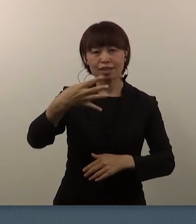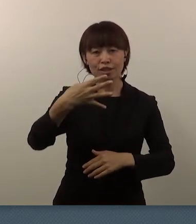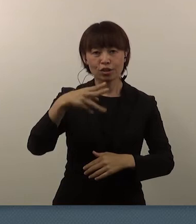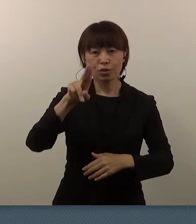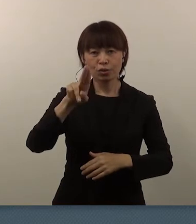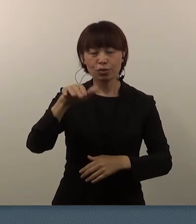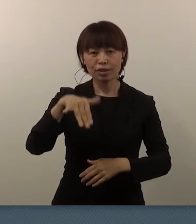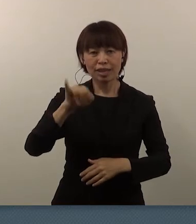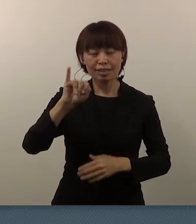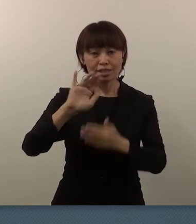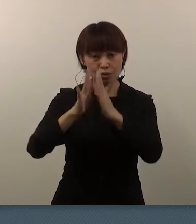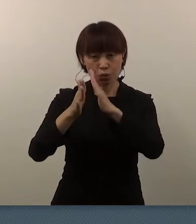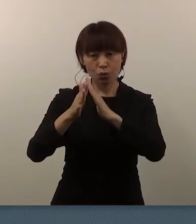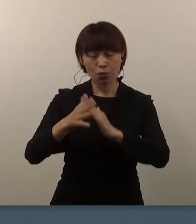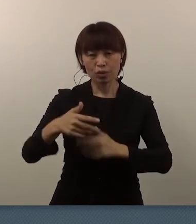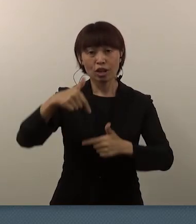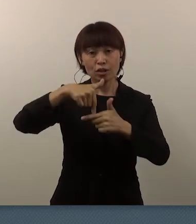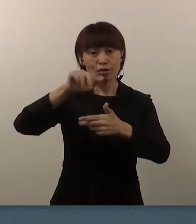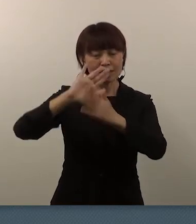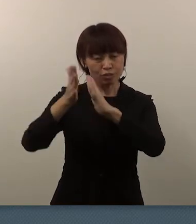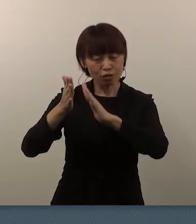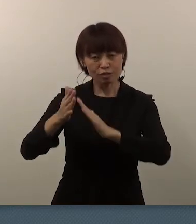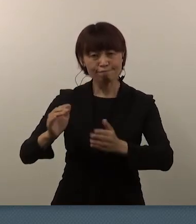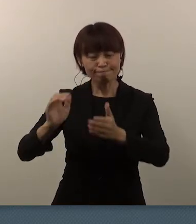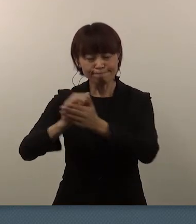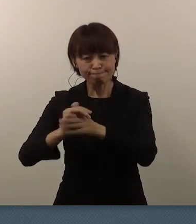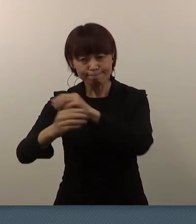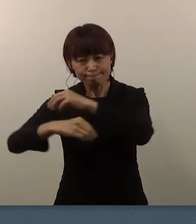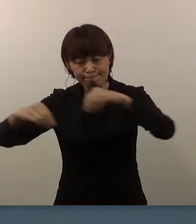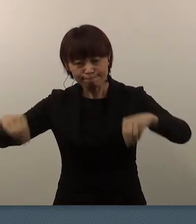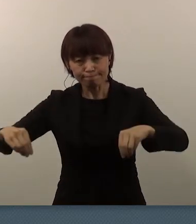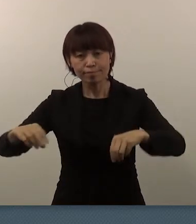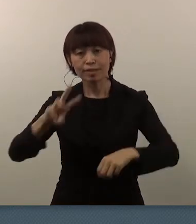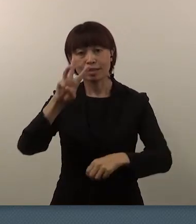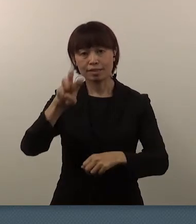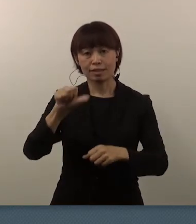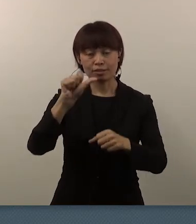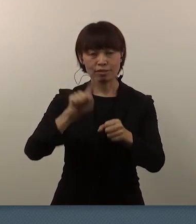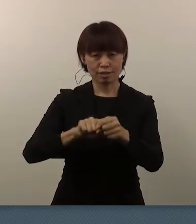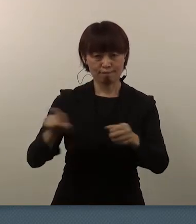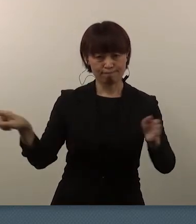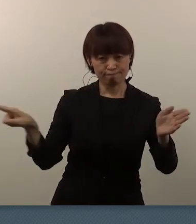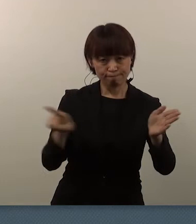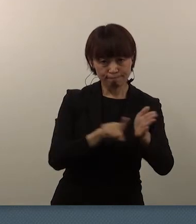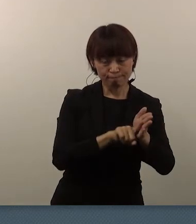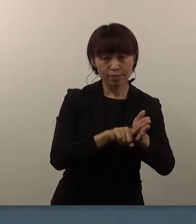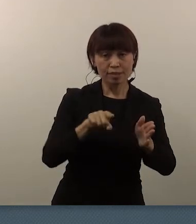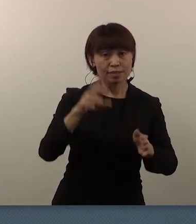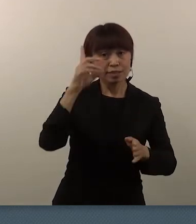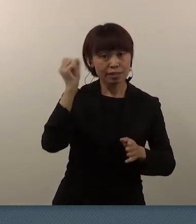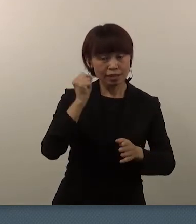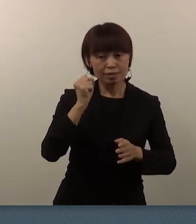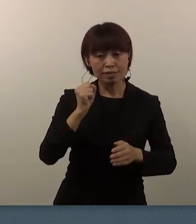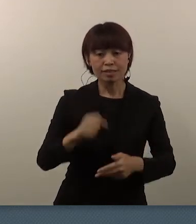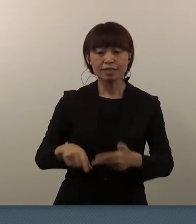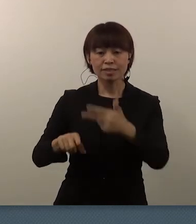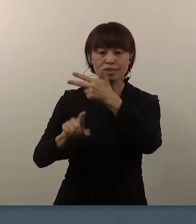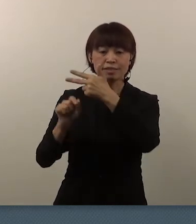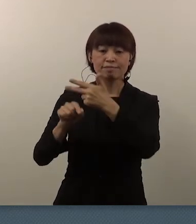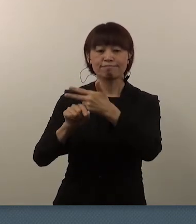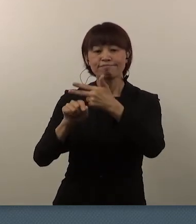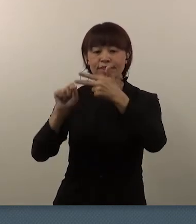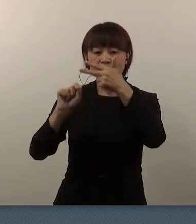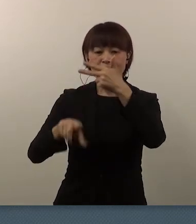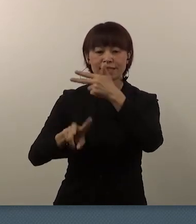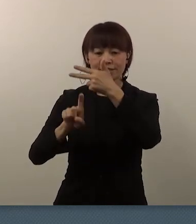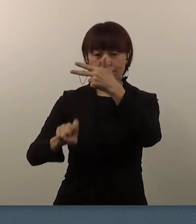年は35周年に当たりますので、これを記念して、7月17日火曜日から7月20日金曜日の日程で訪